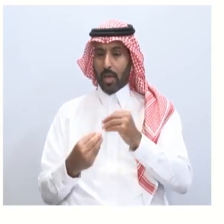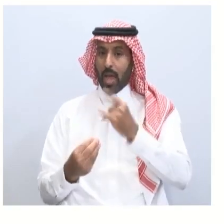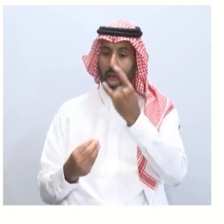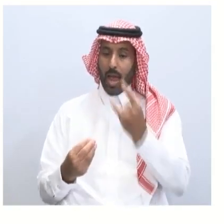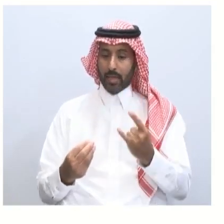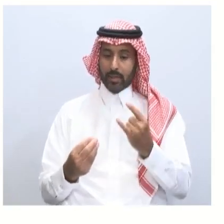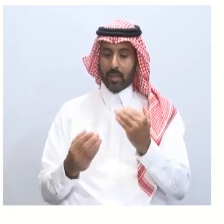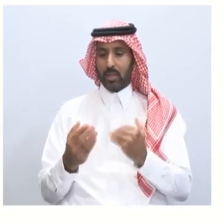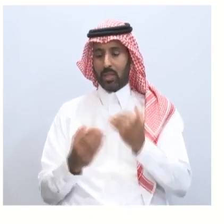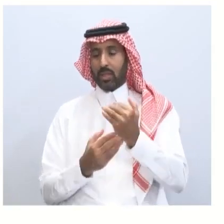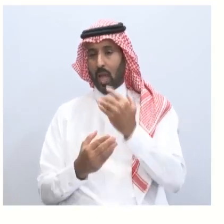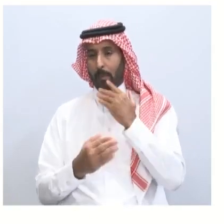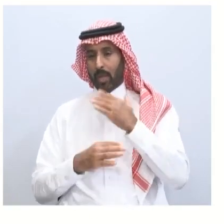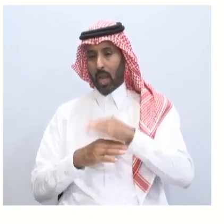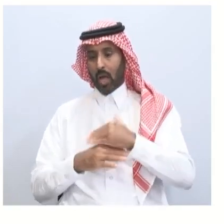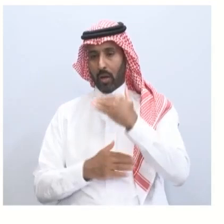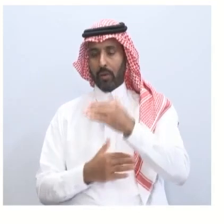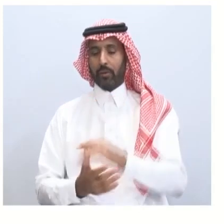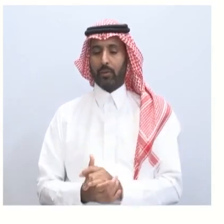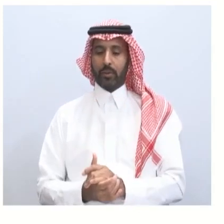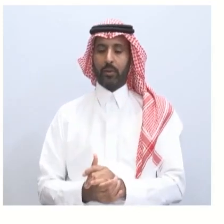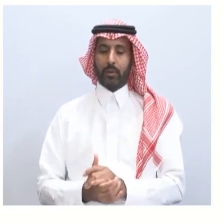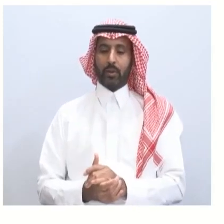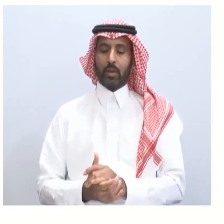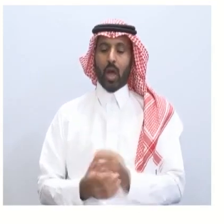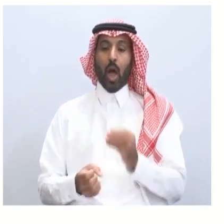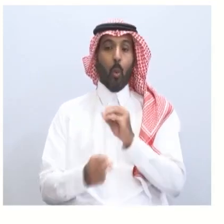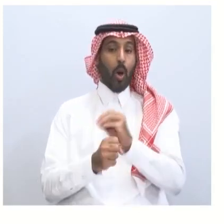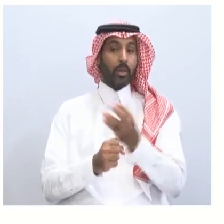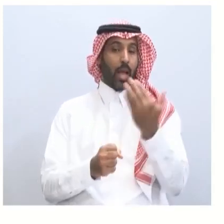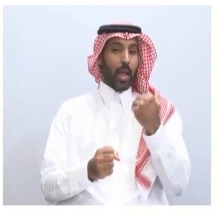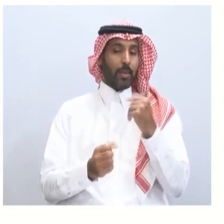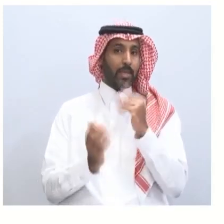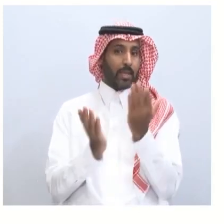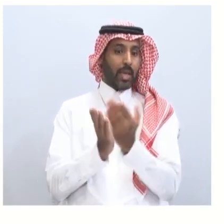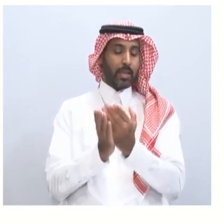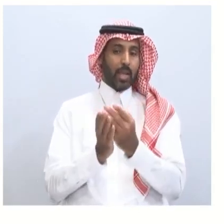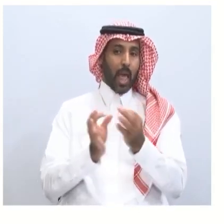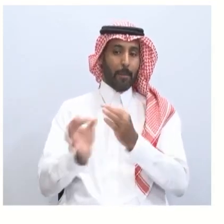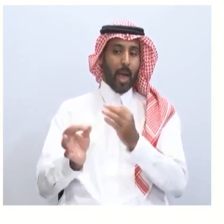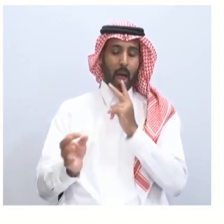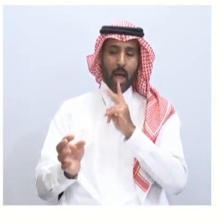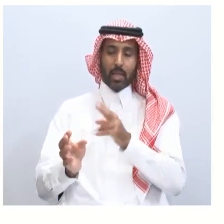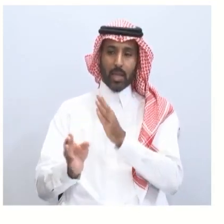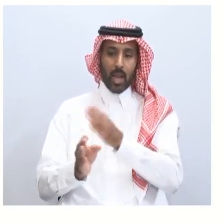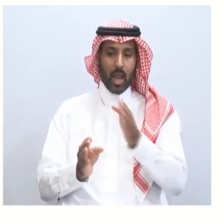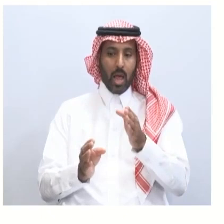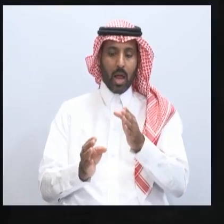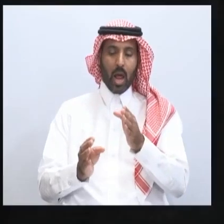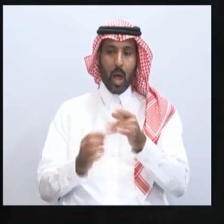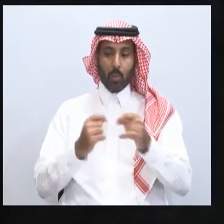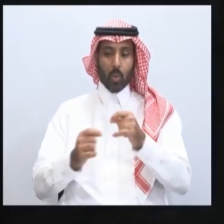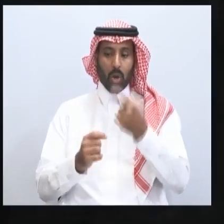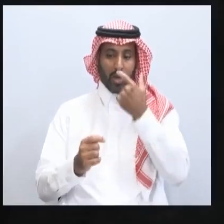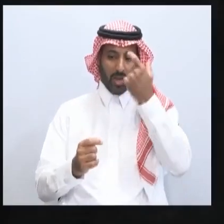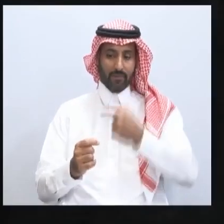التسامي الاخلاقي ايضا تعرفنا في درس السابق على ابعاد المرونه النفسيه